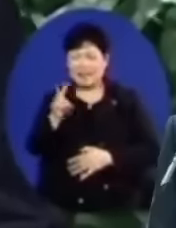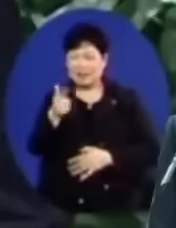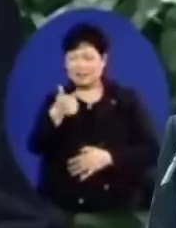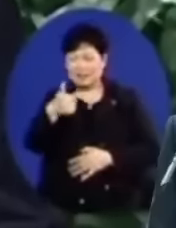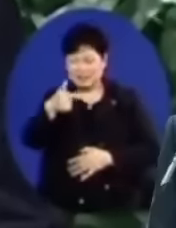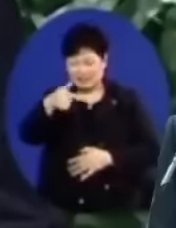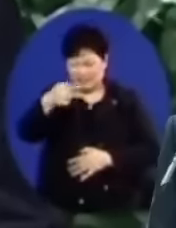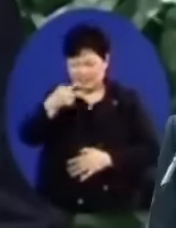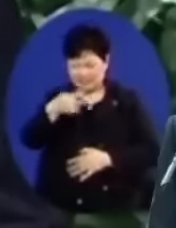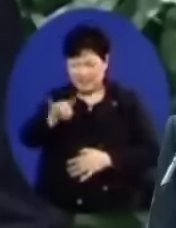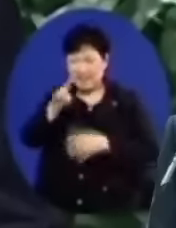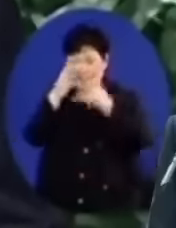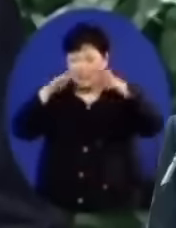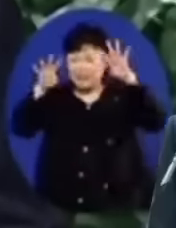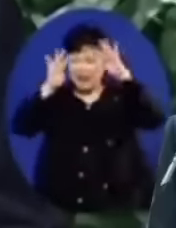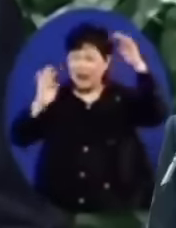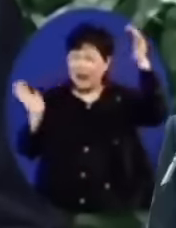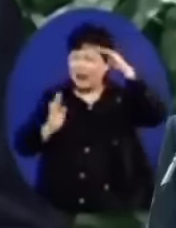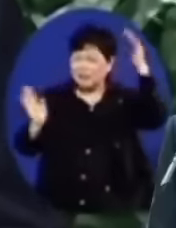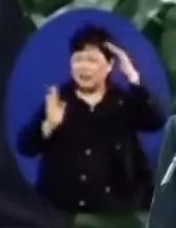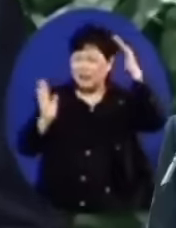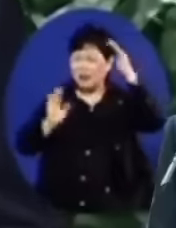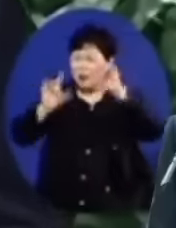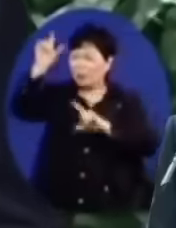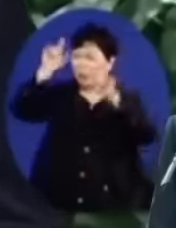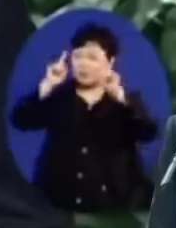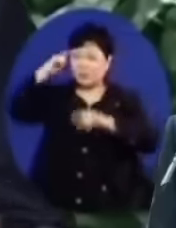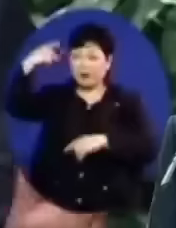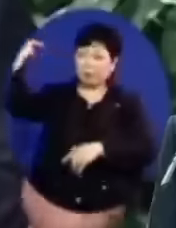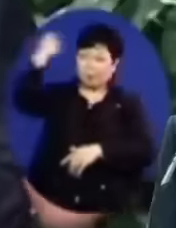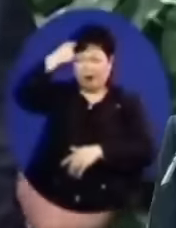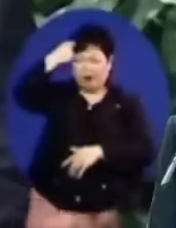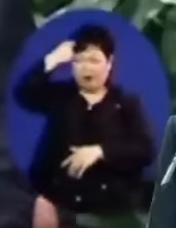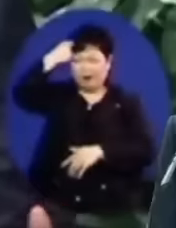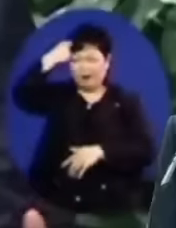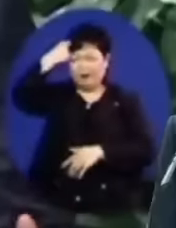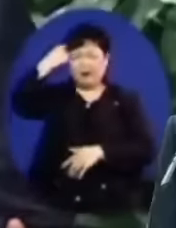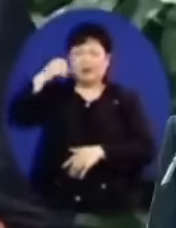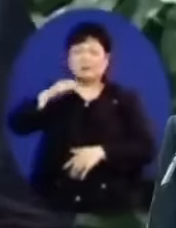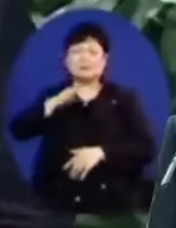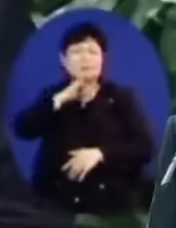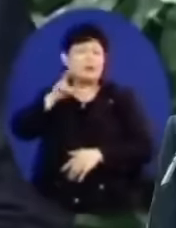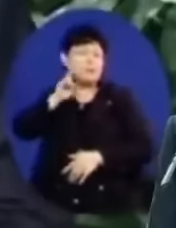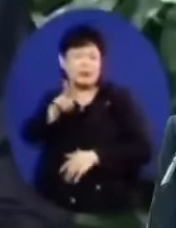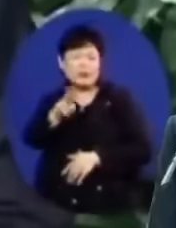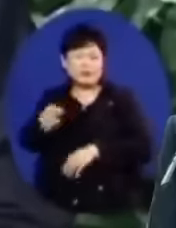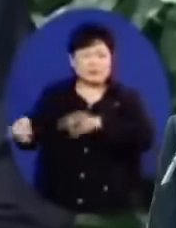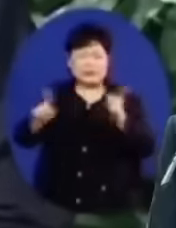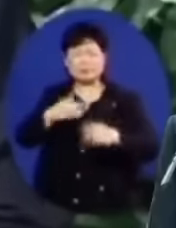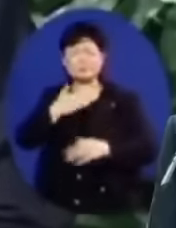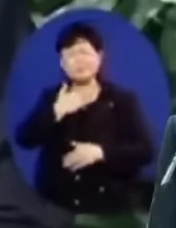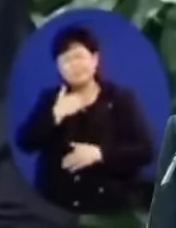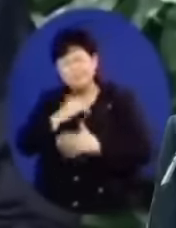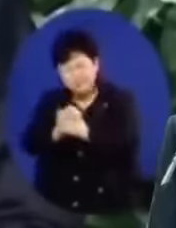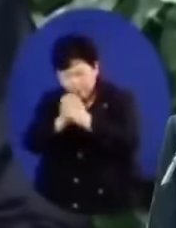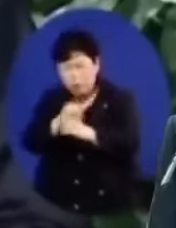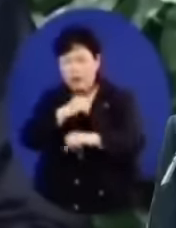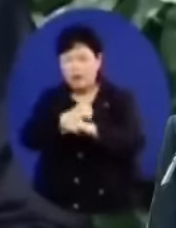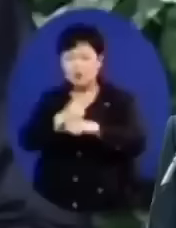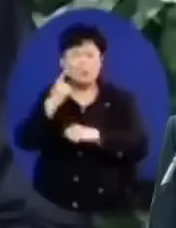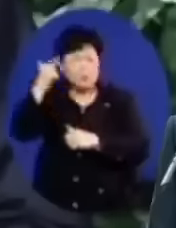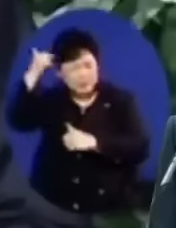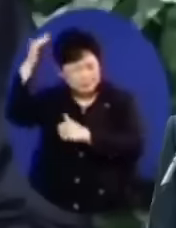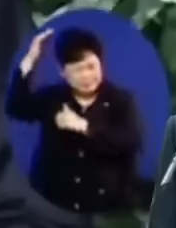몇십 년이 지나도 안 잊어버렸는지 모르겠어요. 얼마나 낫기를 원해서 간절히 기도하고